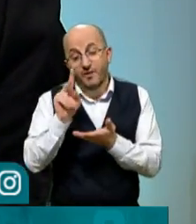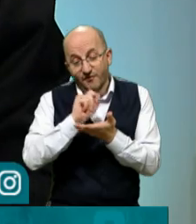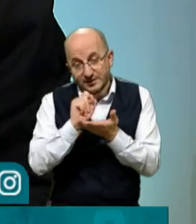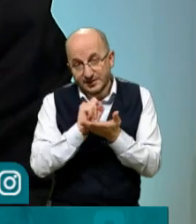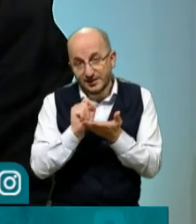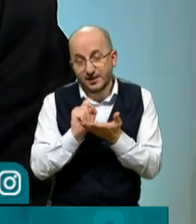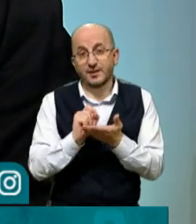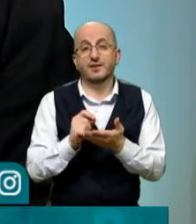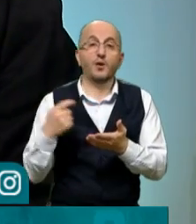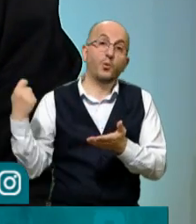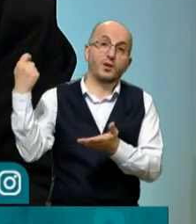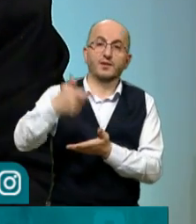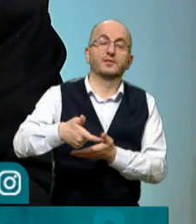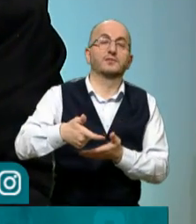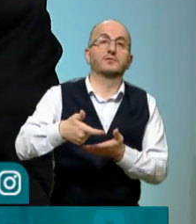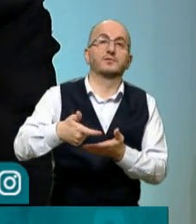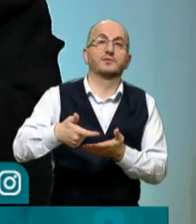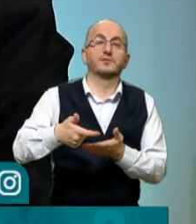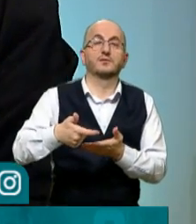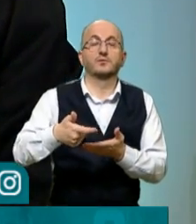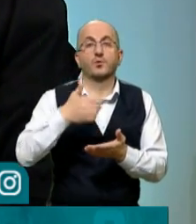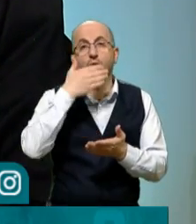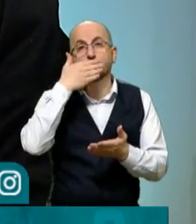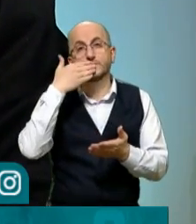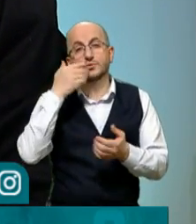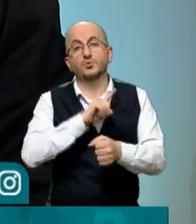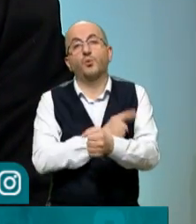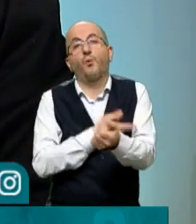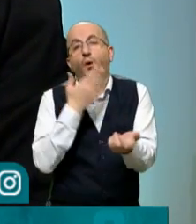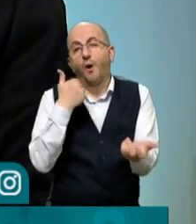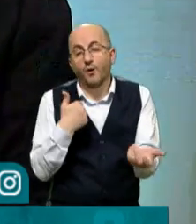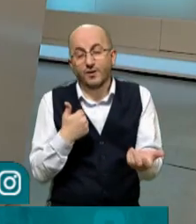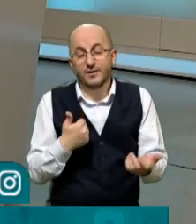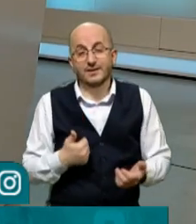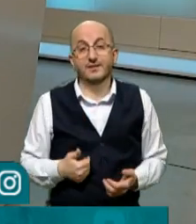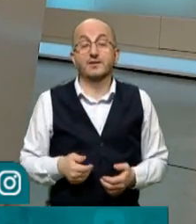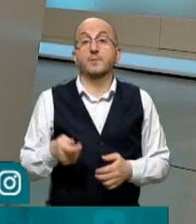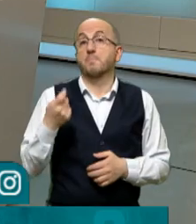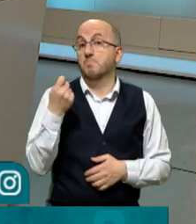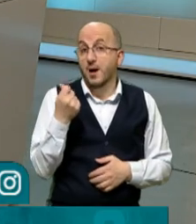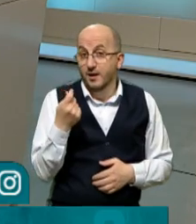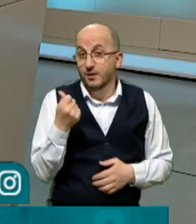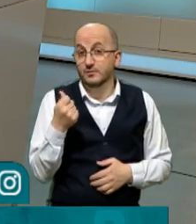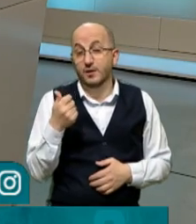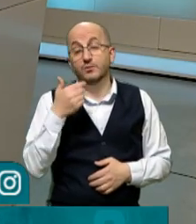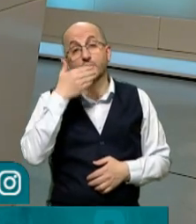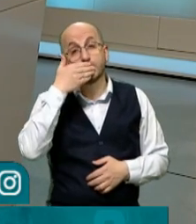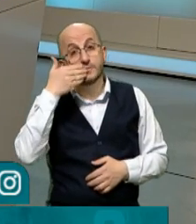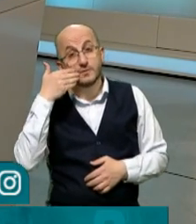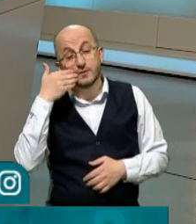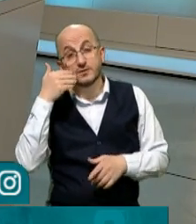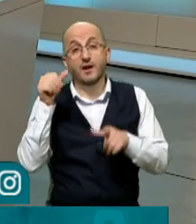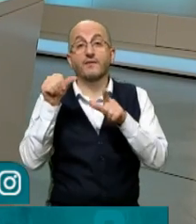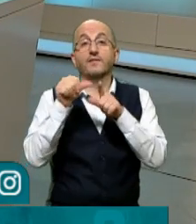ve vasiyetinden ödenir. Çünkü niye? Gayrı oruç ihtimali kalkmıştır. Eyvallah. Bedel olan oruçlarda